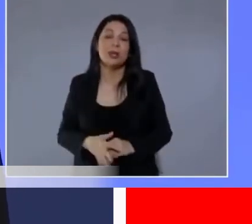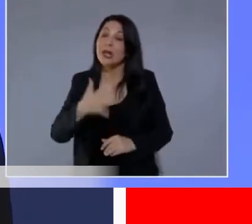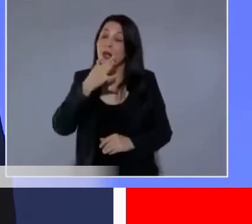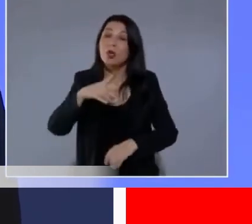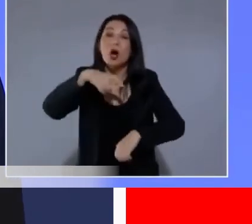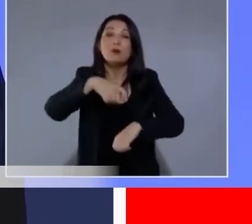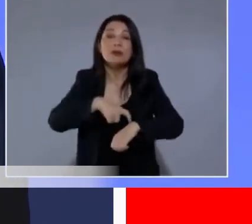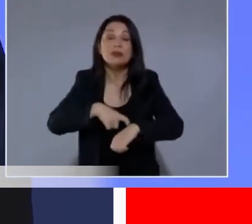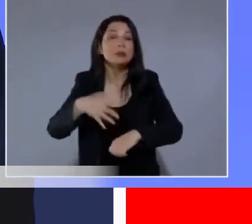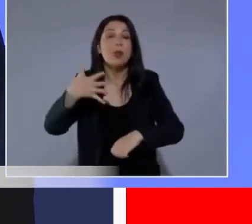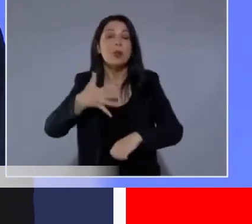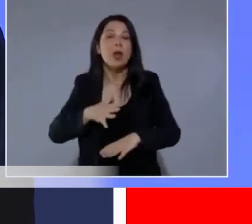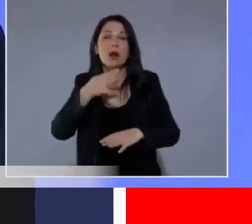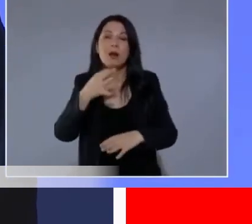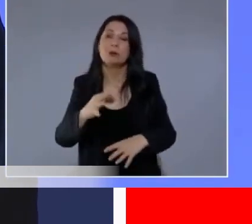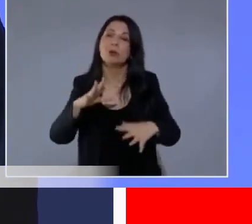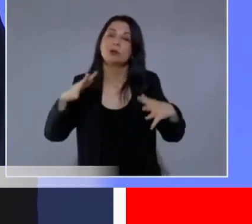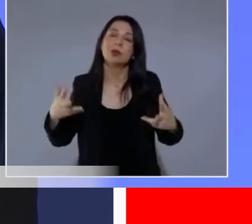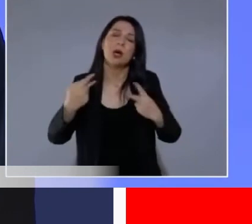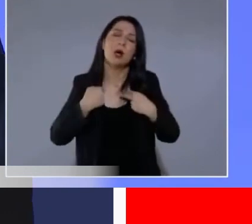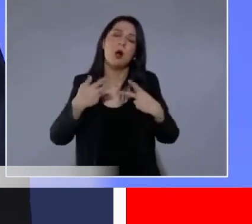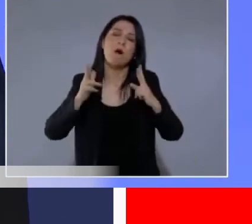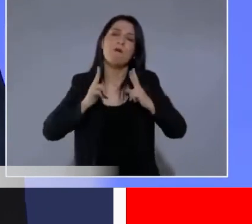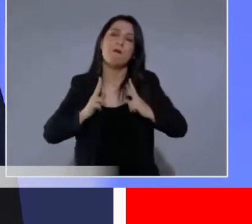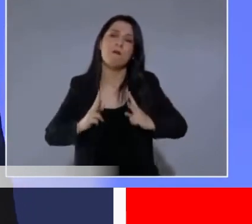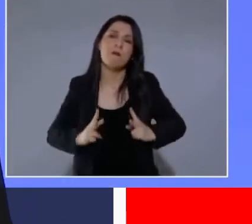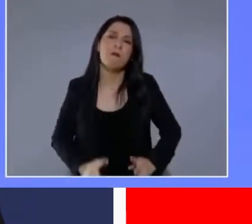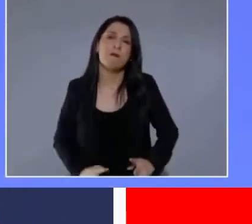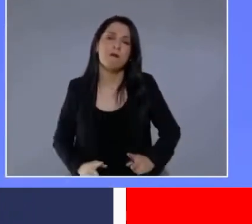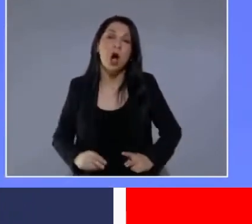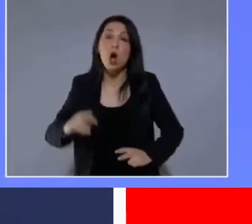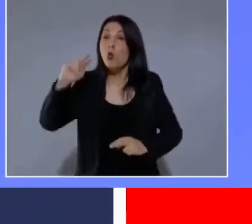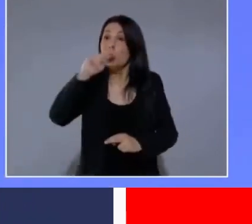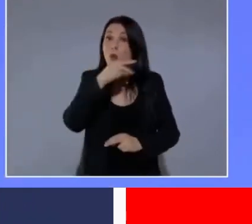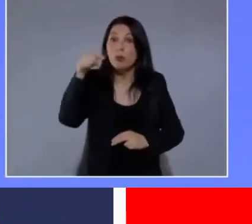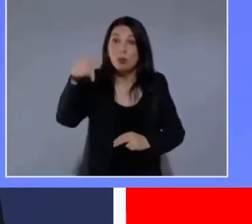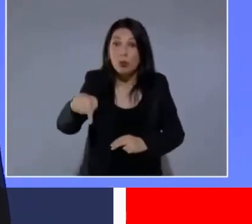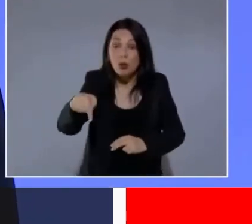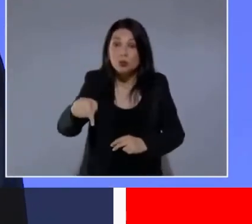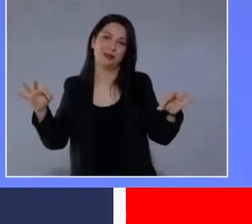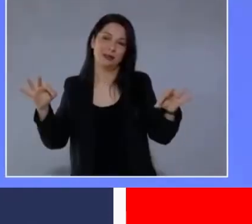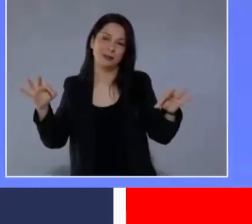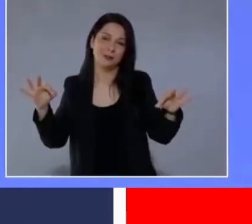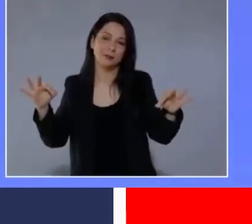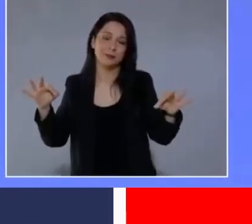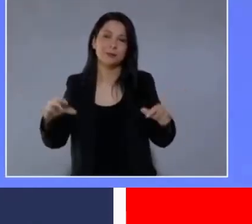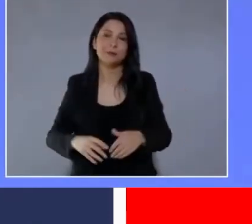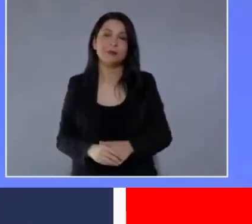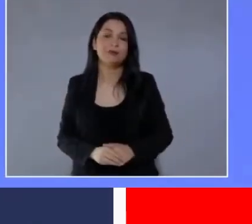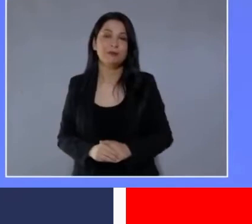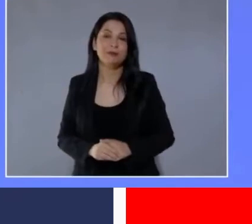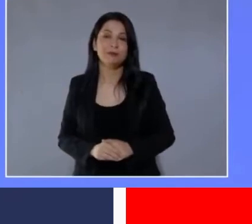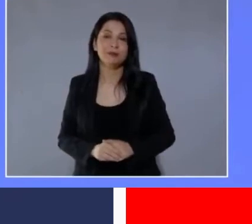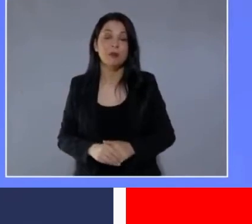μου για τη λύση που επέλεξε ο Πρωθυπουργός και η κυβέρνηση να προχωρήσει το έργο μέσω ΣΔΙΤ. Το